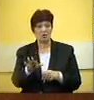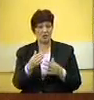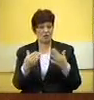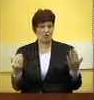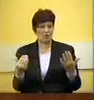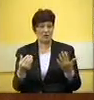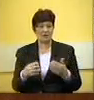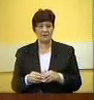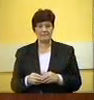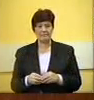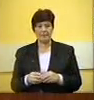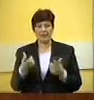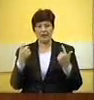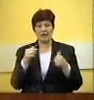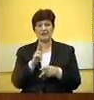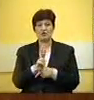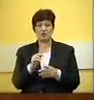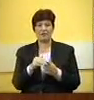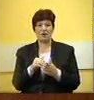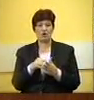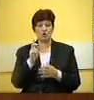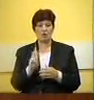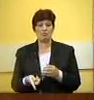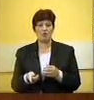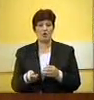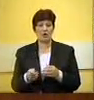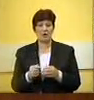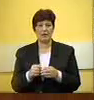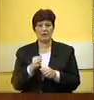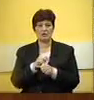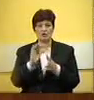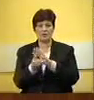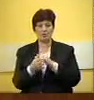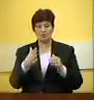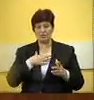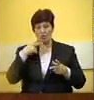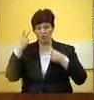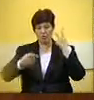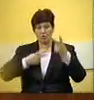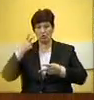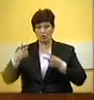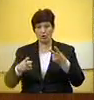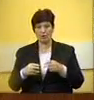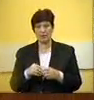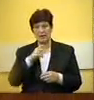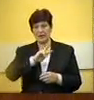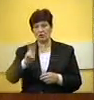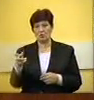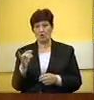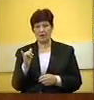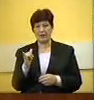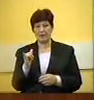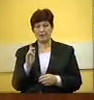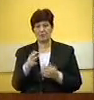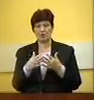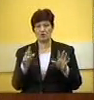taj model, ali kažem, država još mora da drži to pod svojom kontrolom. I drugo